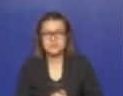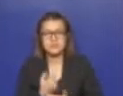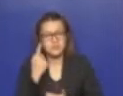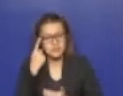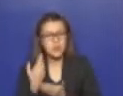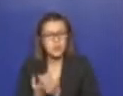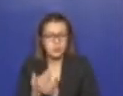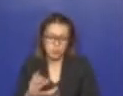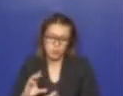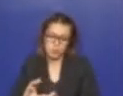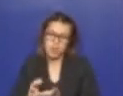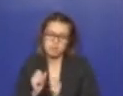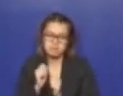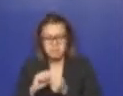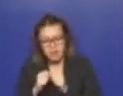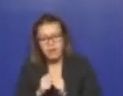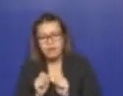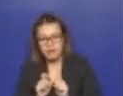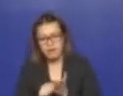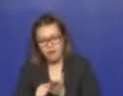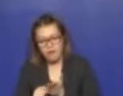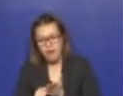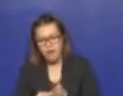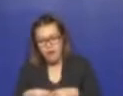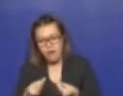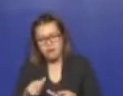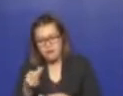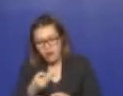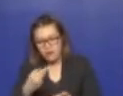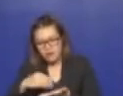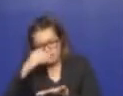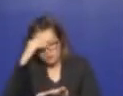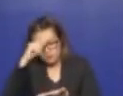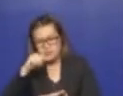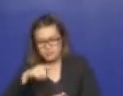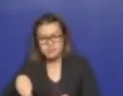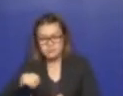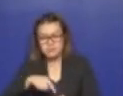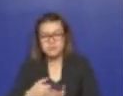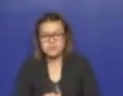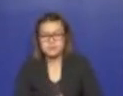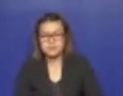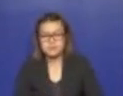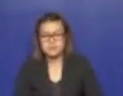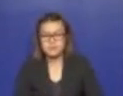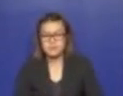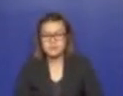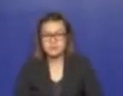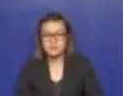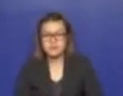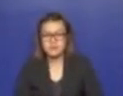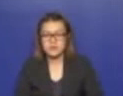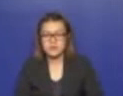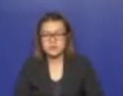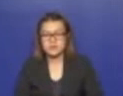จะแก้ปัญหาให้ลูกหลานตลอดแต่ว่าสิ่งที่ผู้กู้ก